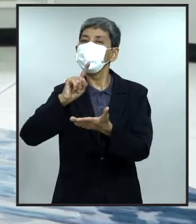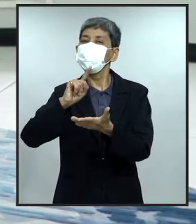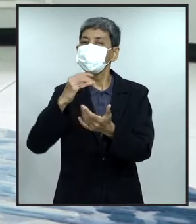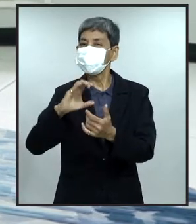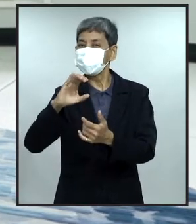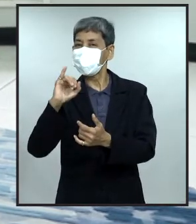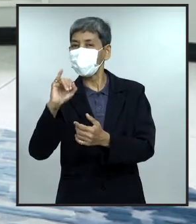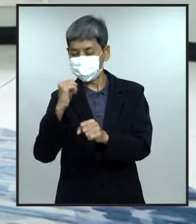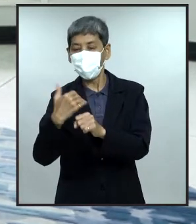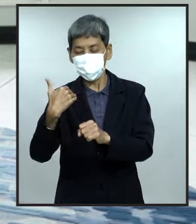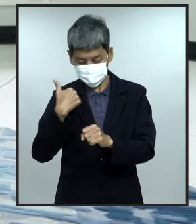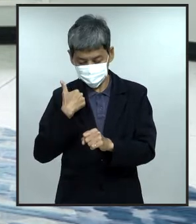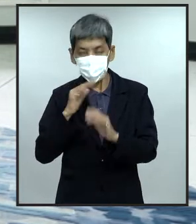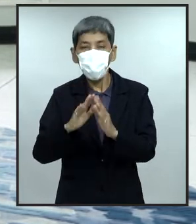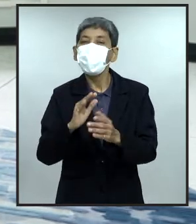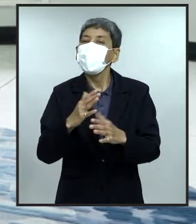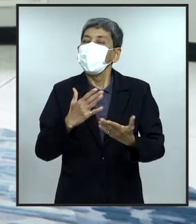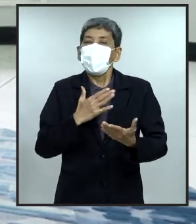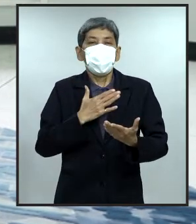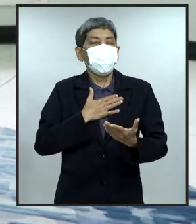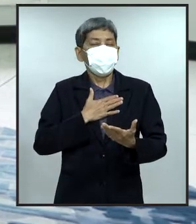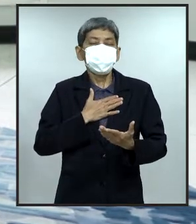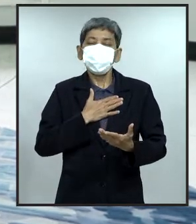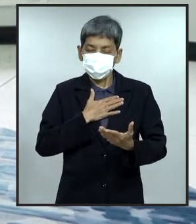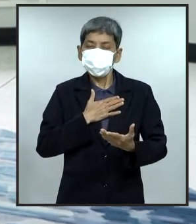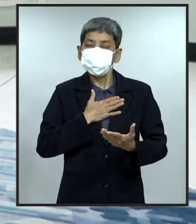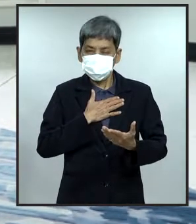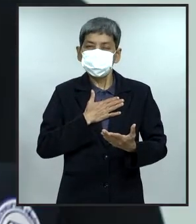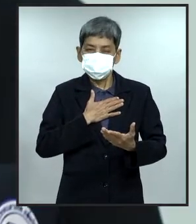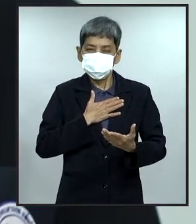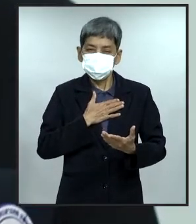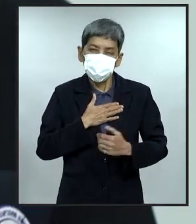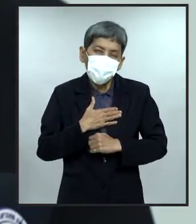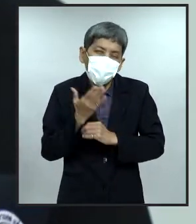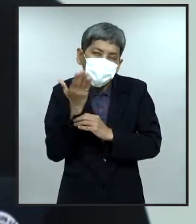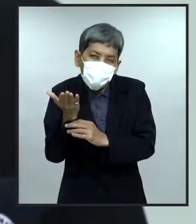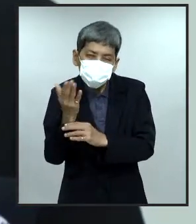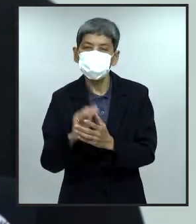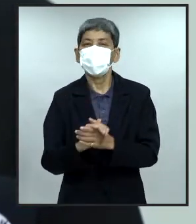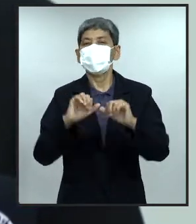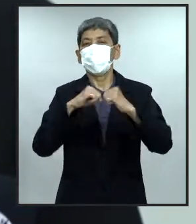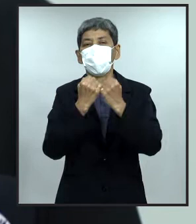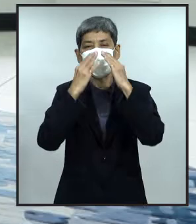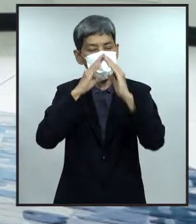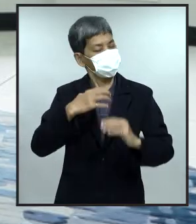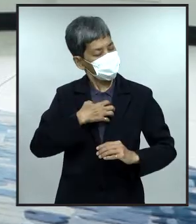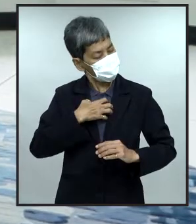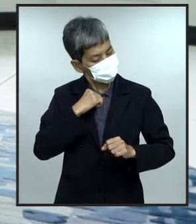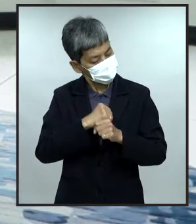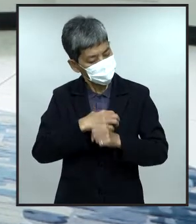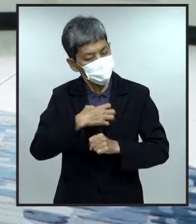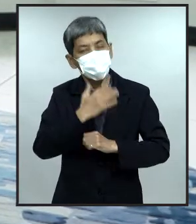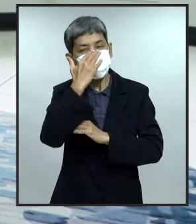นี้เนี่ยนะครับ เป็นการร้องขอมาจากทางสมาคมคนตาบอดเพ